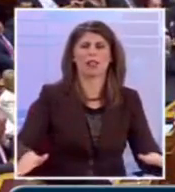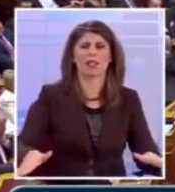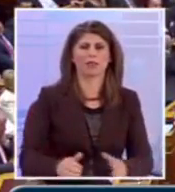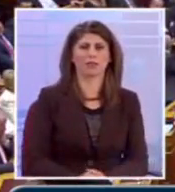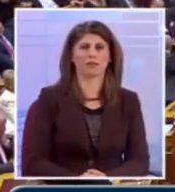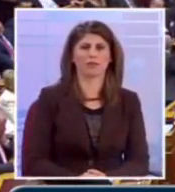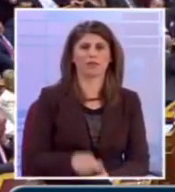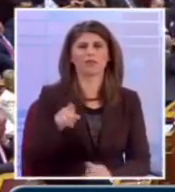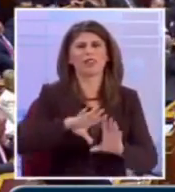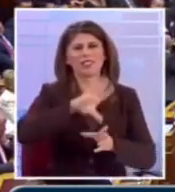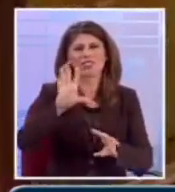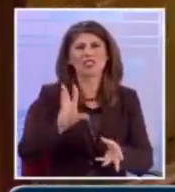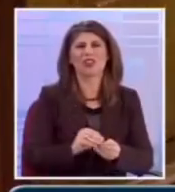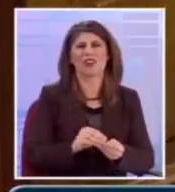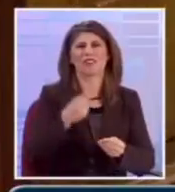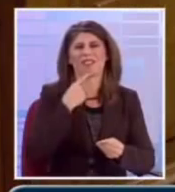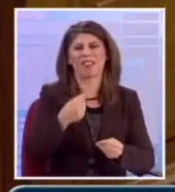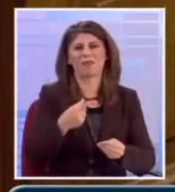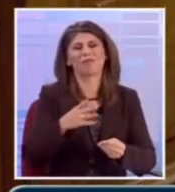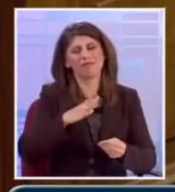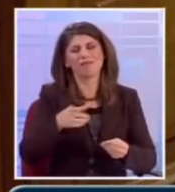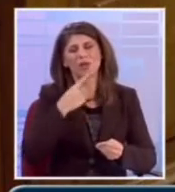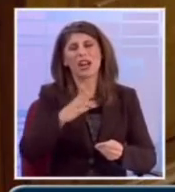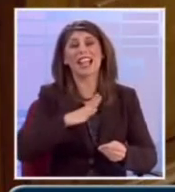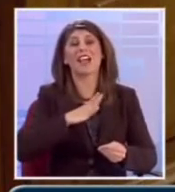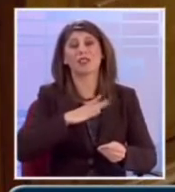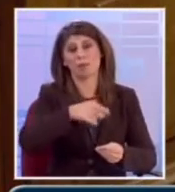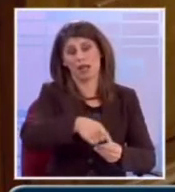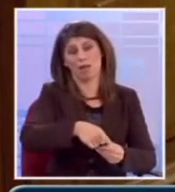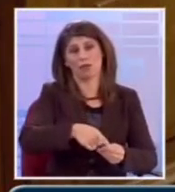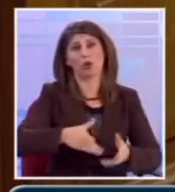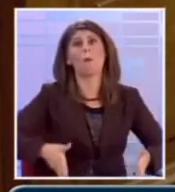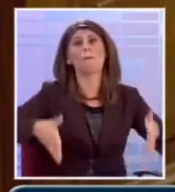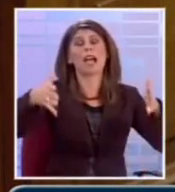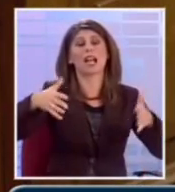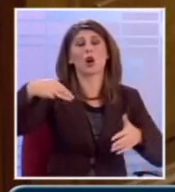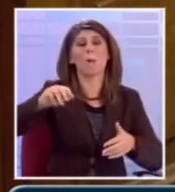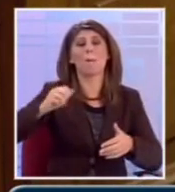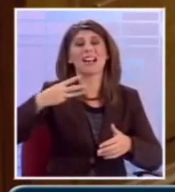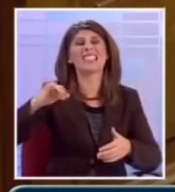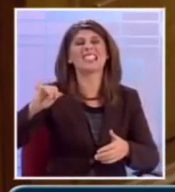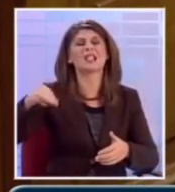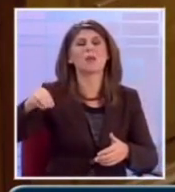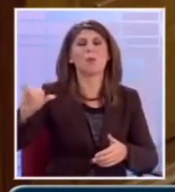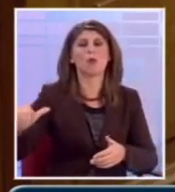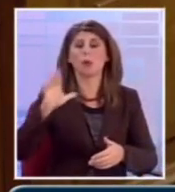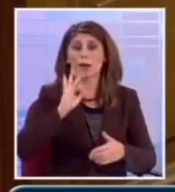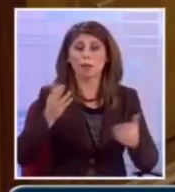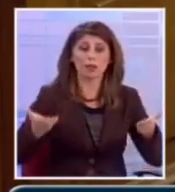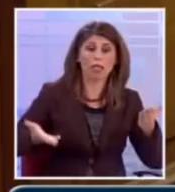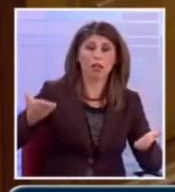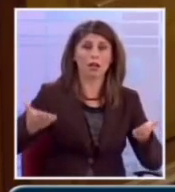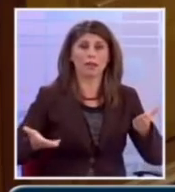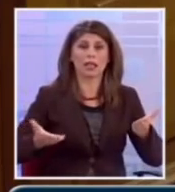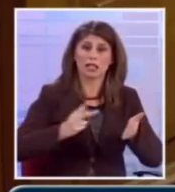χαλκεία του Μεγάρου Μαξίμου, υπάρχουν τα πραγματικά διλήμματα. Πραγματικά για την κοινωνία και την